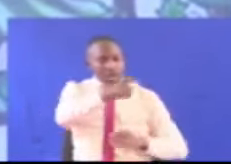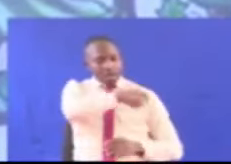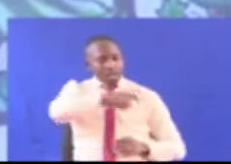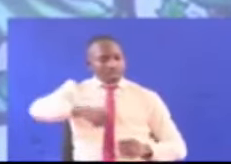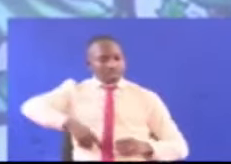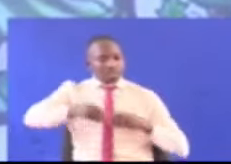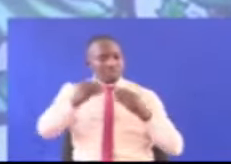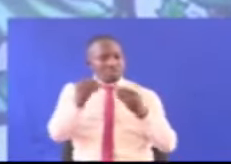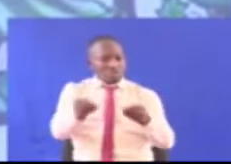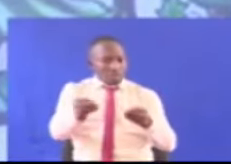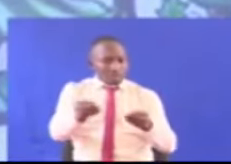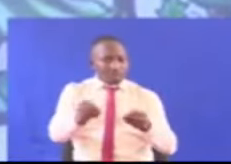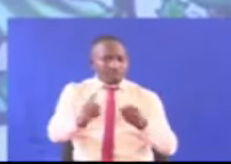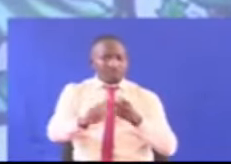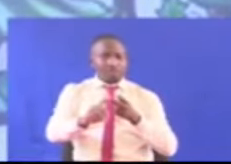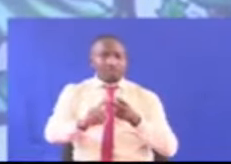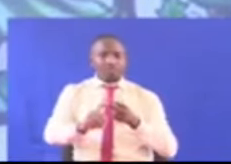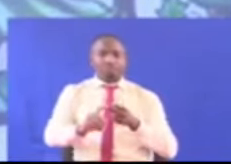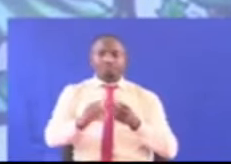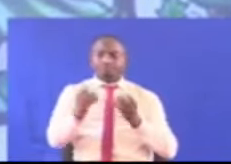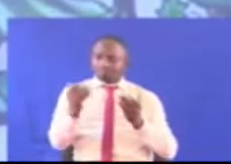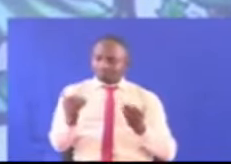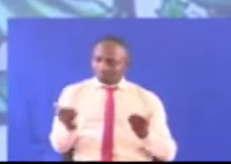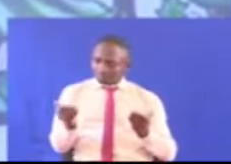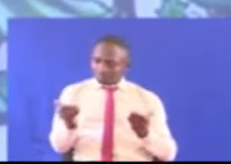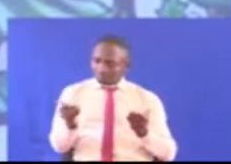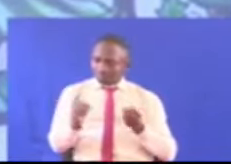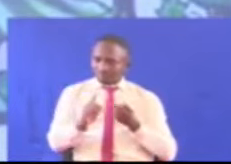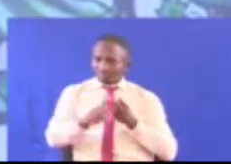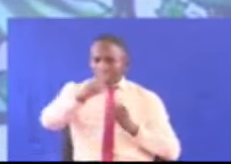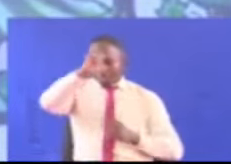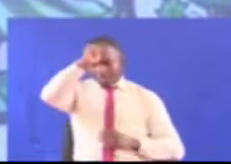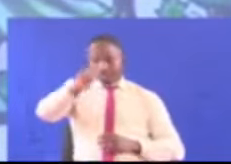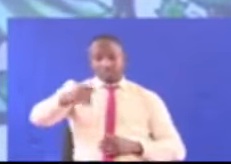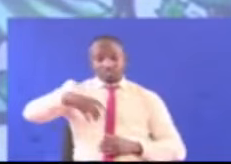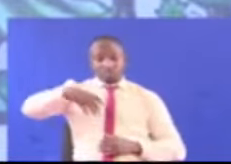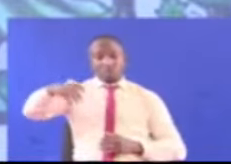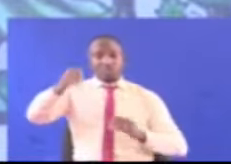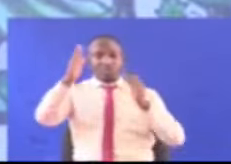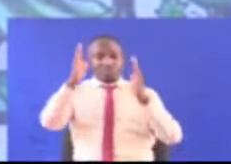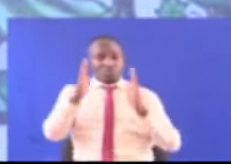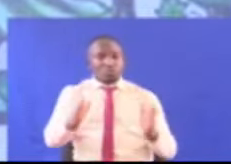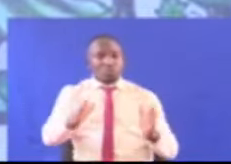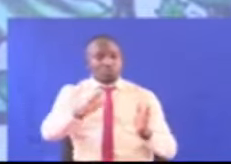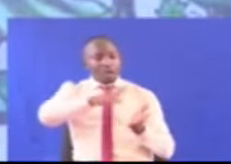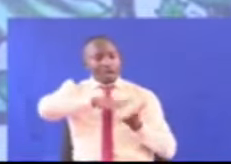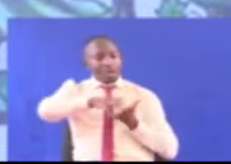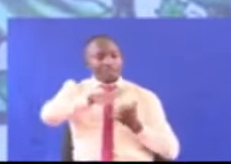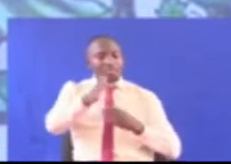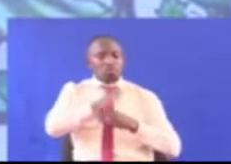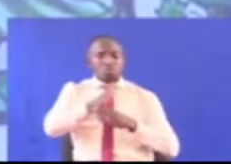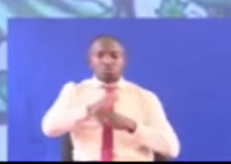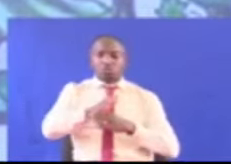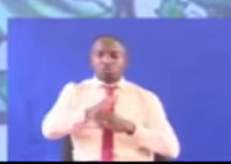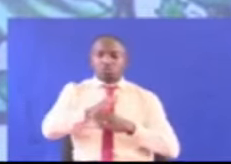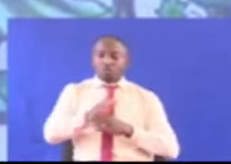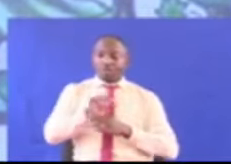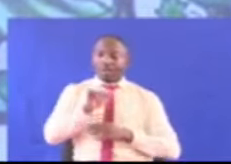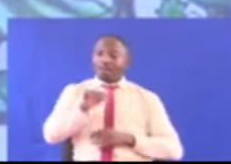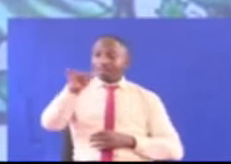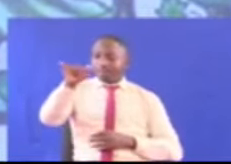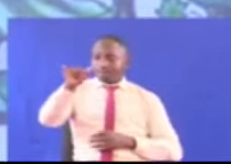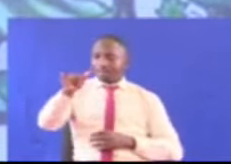Mheshimiwa Rais ameutoa, na nitamalizia hapo. Sasa Mheshimiwa Waziri Mkuu ameeleza kuhusu usafiri ambao Mheshimiwa